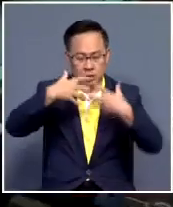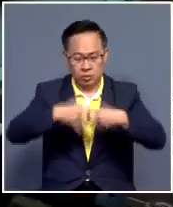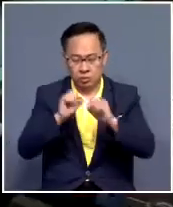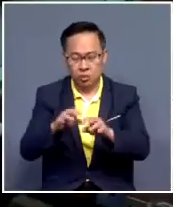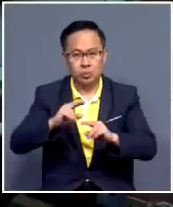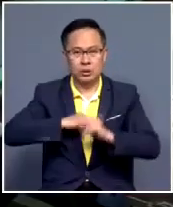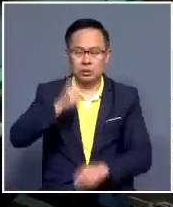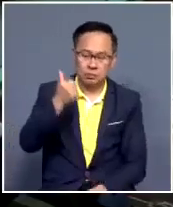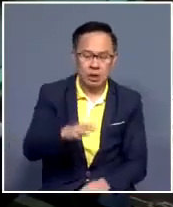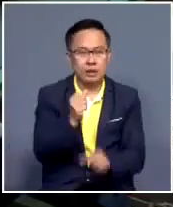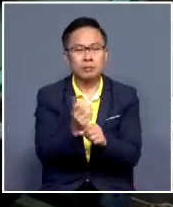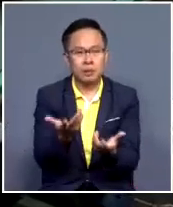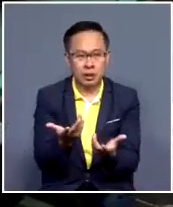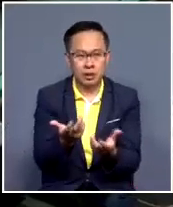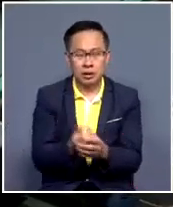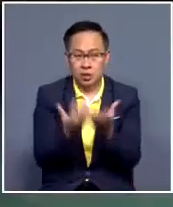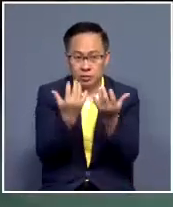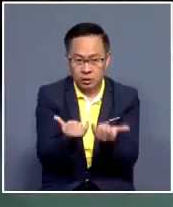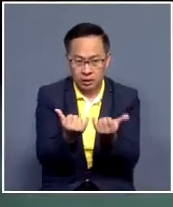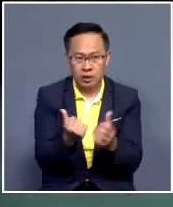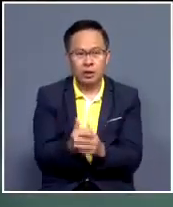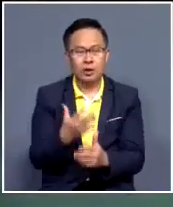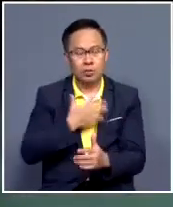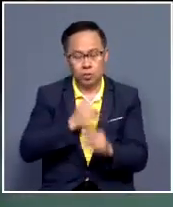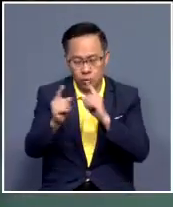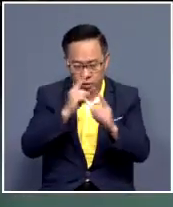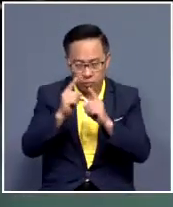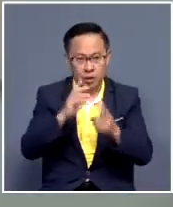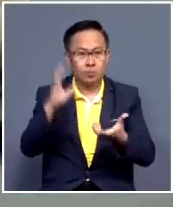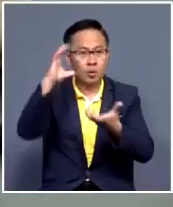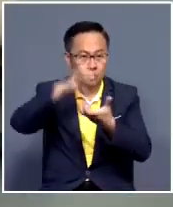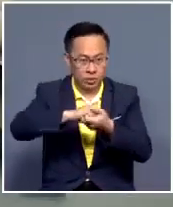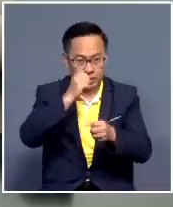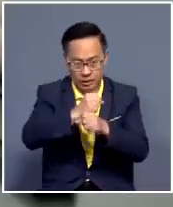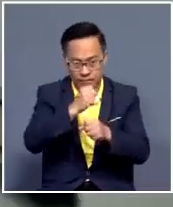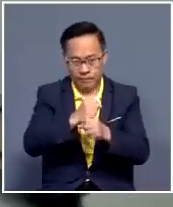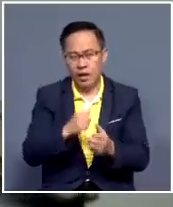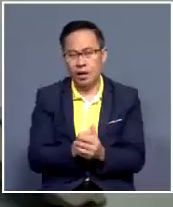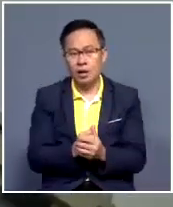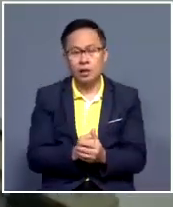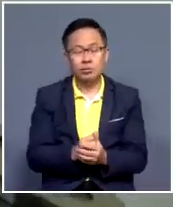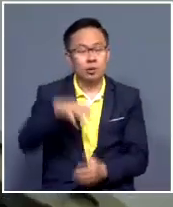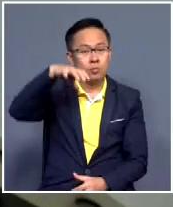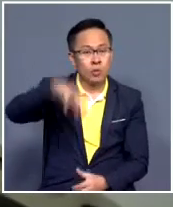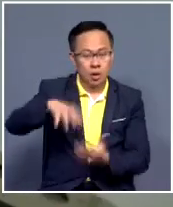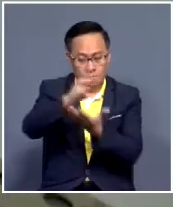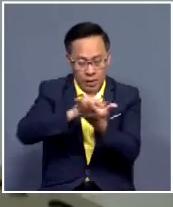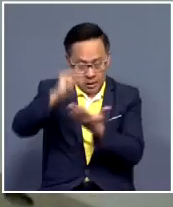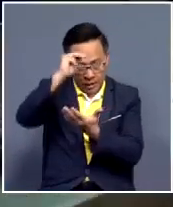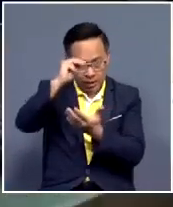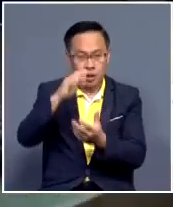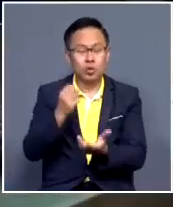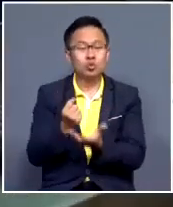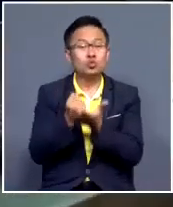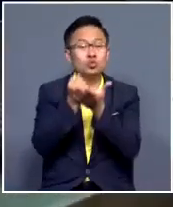ไม่พอใช่ไหมครับเมื่อตอนนี้สิ่งที่เขาต้องการคือว่าเขาต้องการให้เราคือสถาบันอุดมศึกษาเนี่ยเอาคนของเขาเนี่